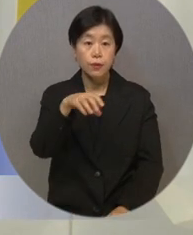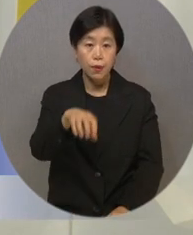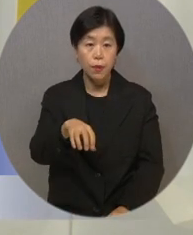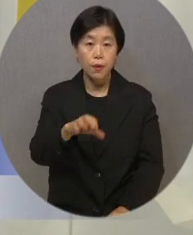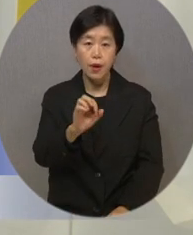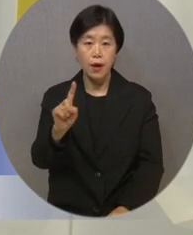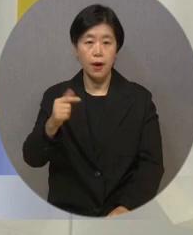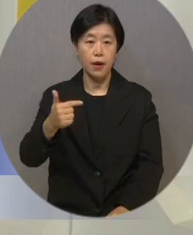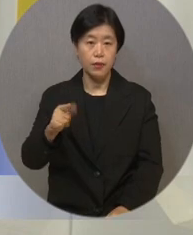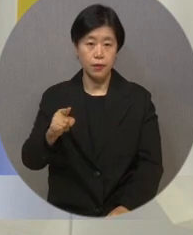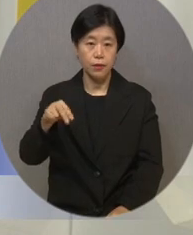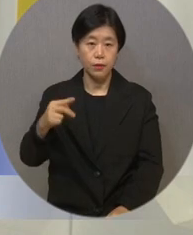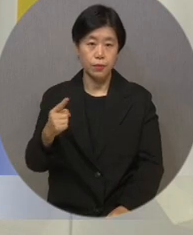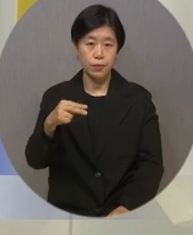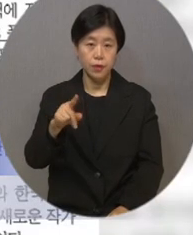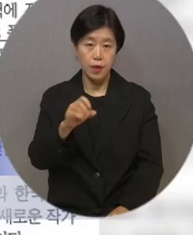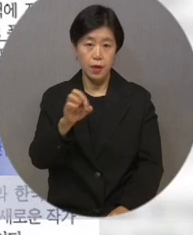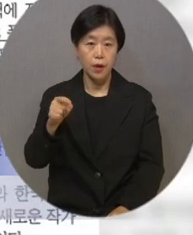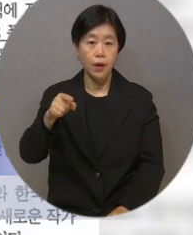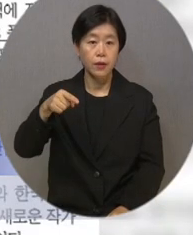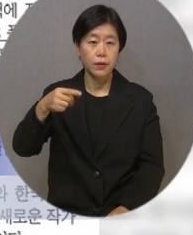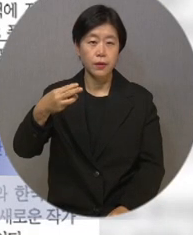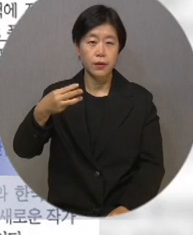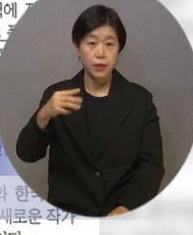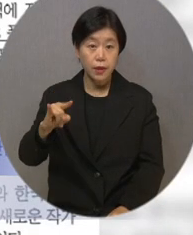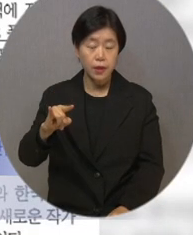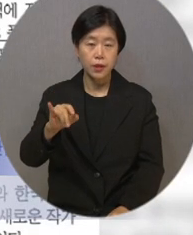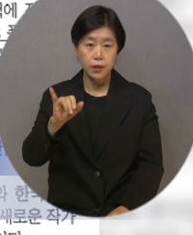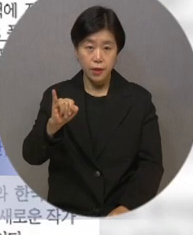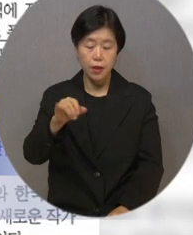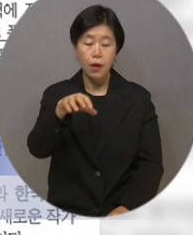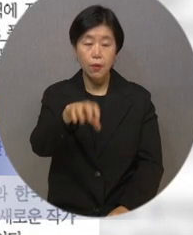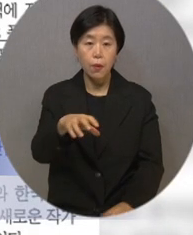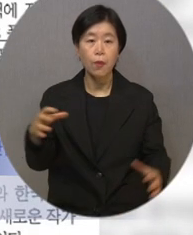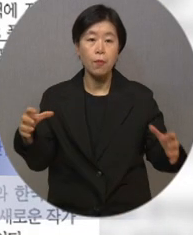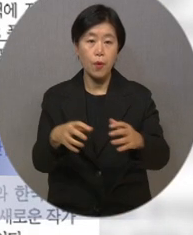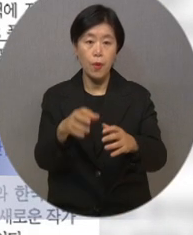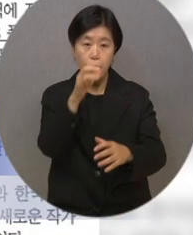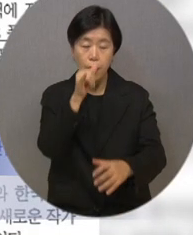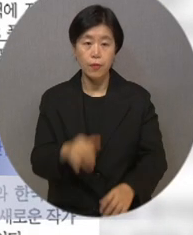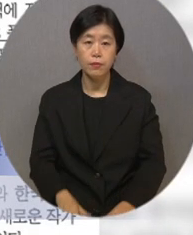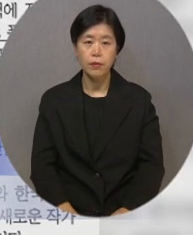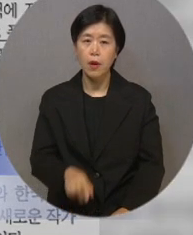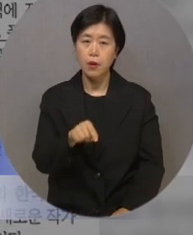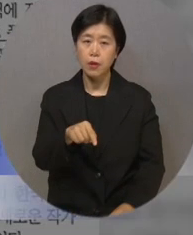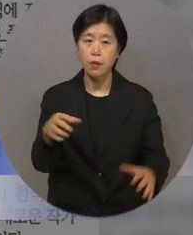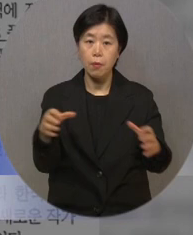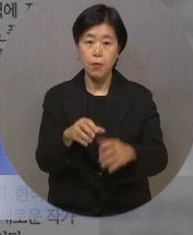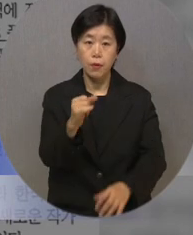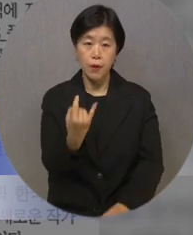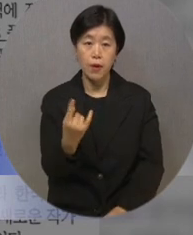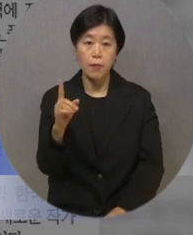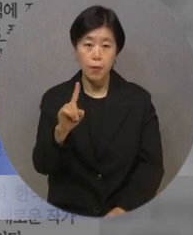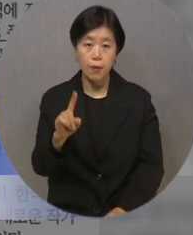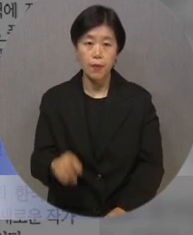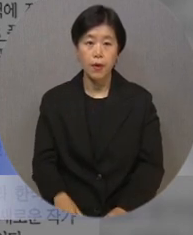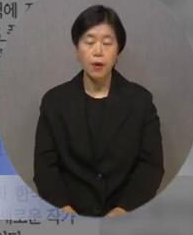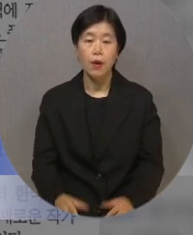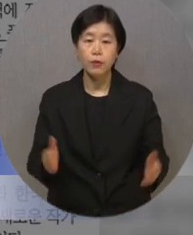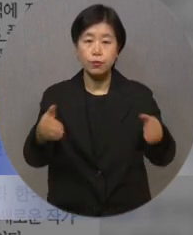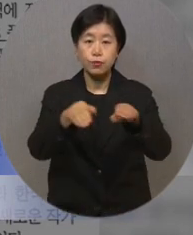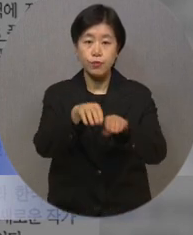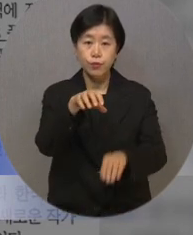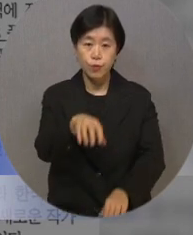소사이어티 라운지를 했습니다 모금에는 라운지를 기부 작간 소통 공간과이 장애인 자립